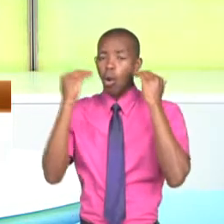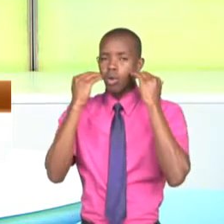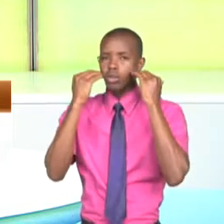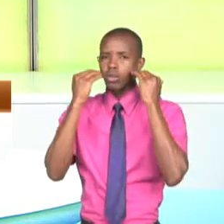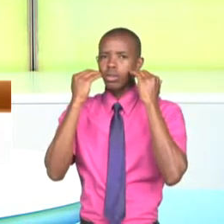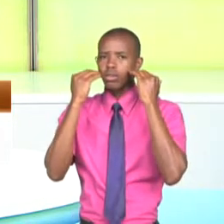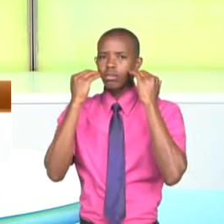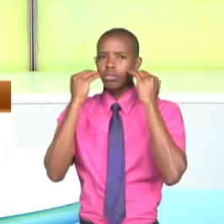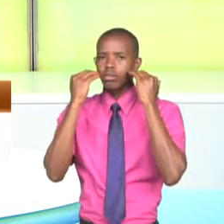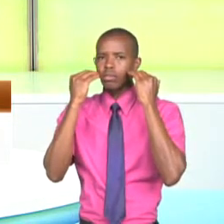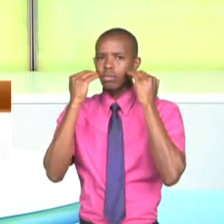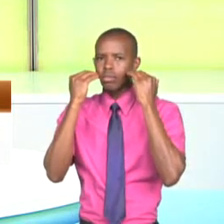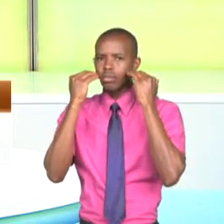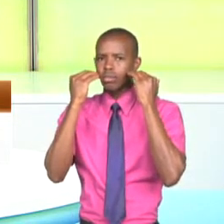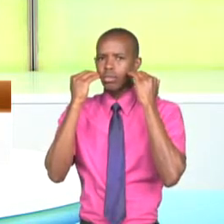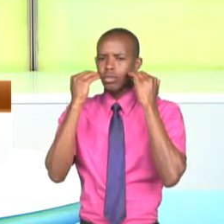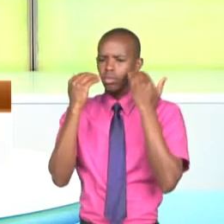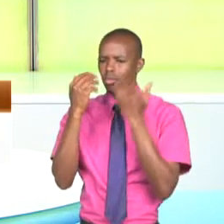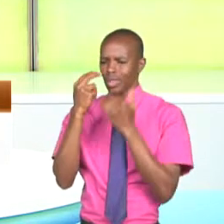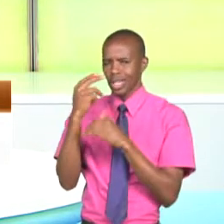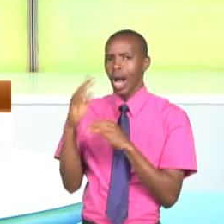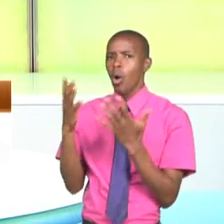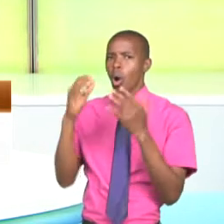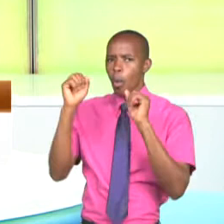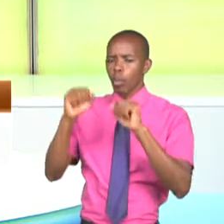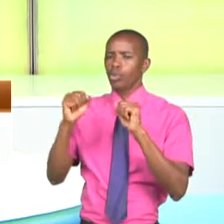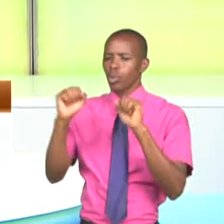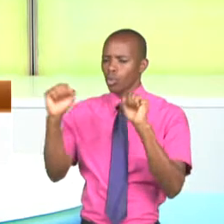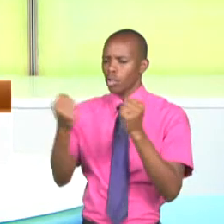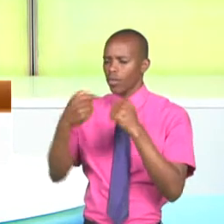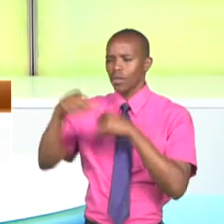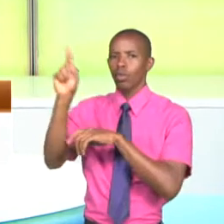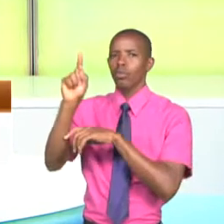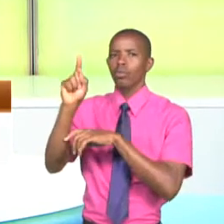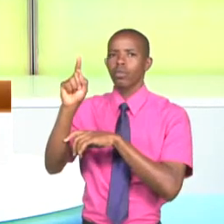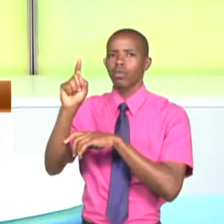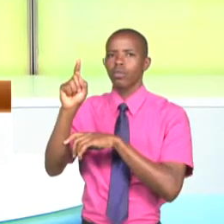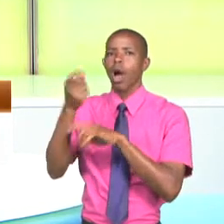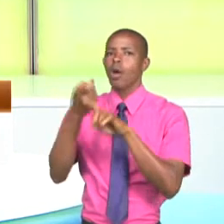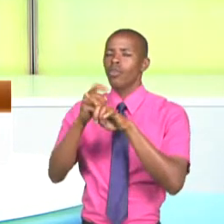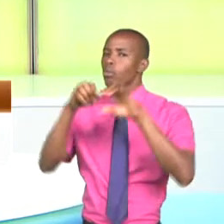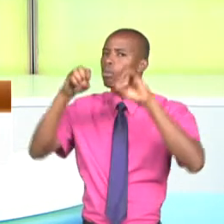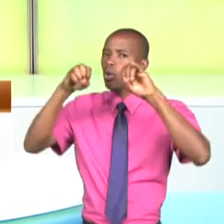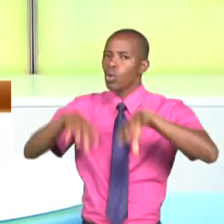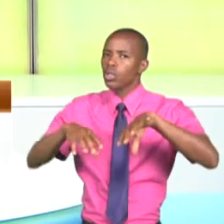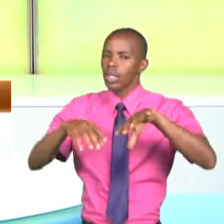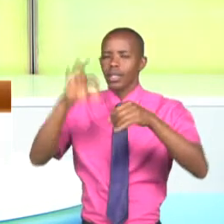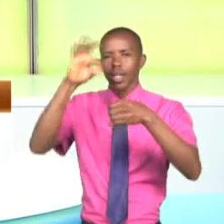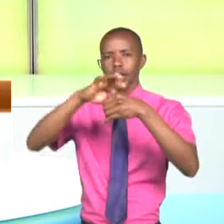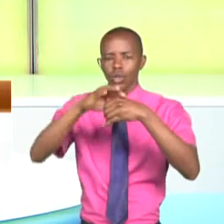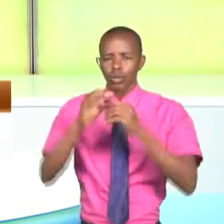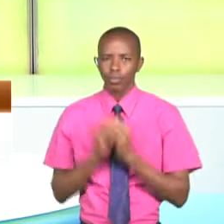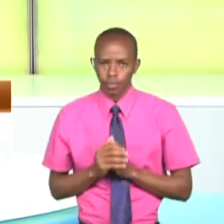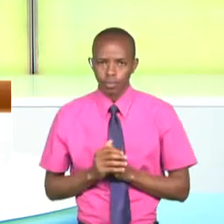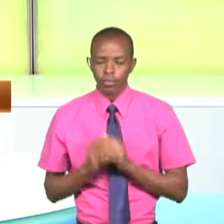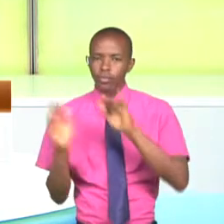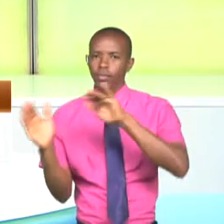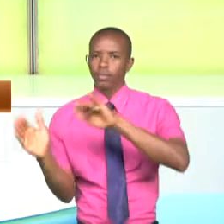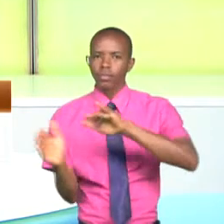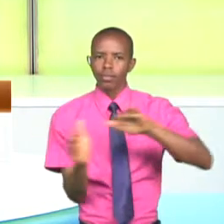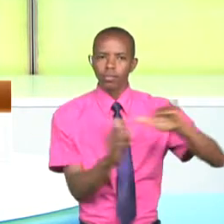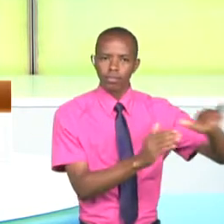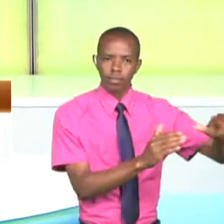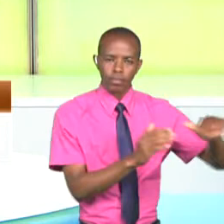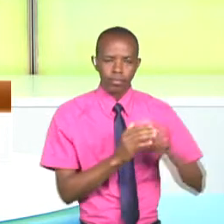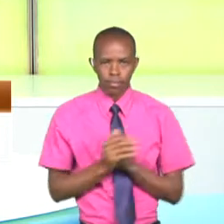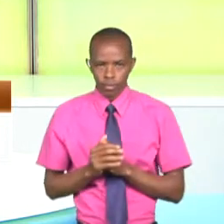kuweza kuangalia ni vipi anaweza kujinusuru kutoka kwa kushindwa huku. Lakini hata hivyo, mtazamaji, taarifa hiyo